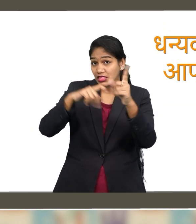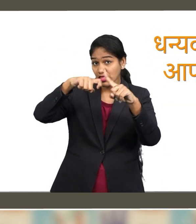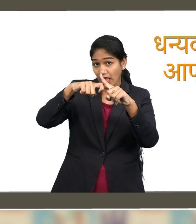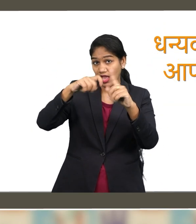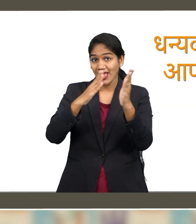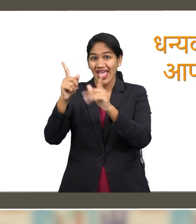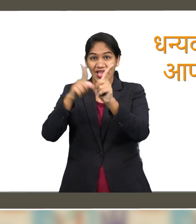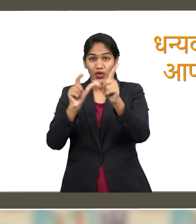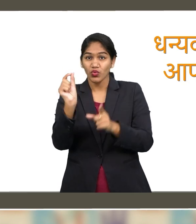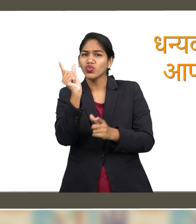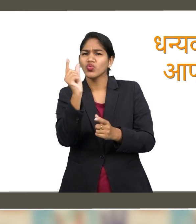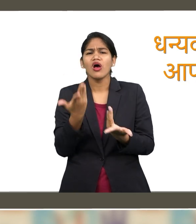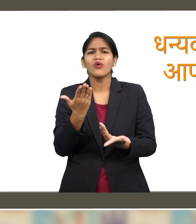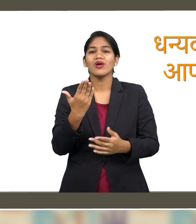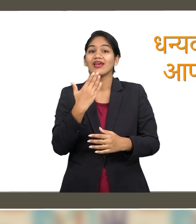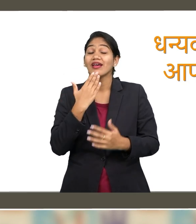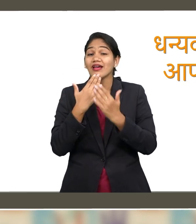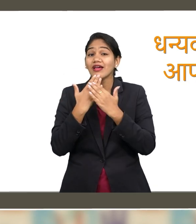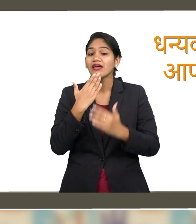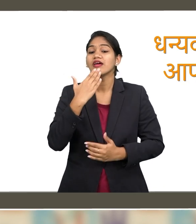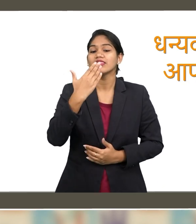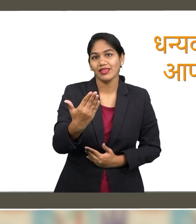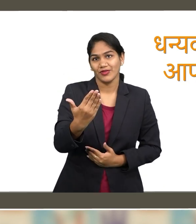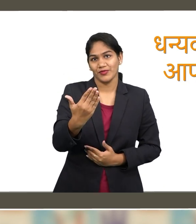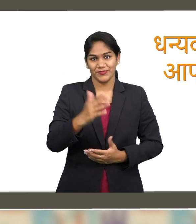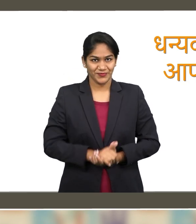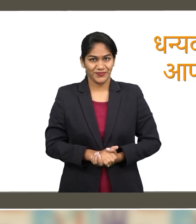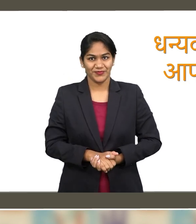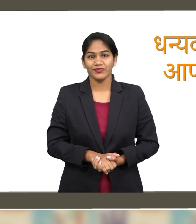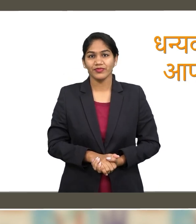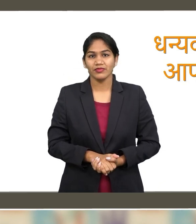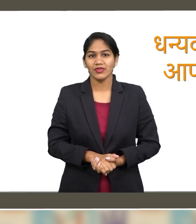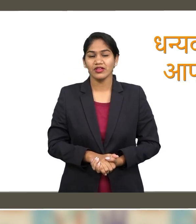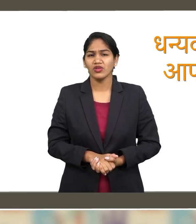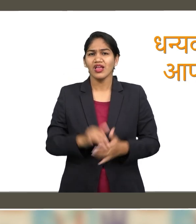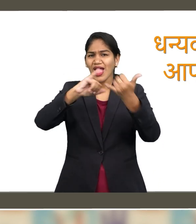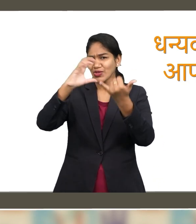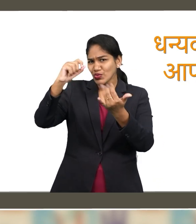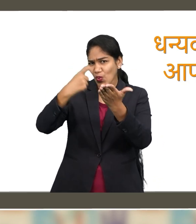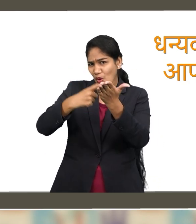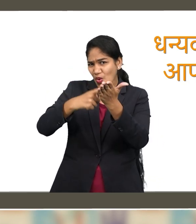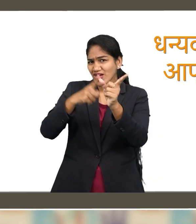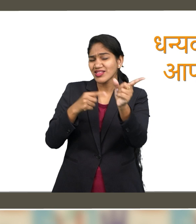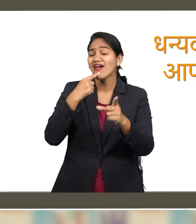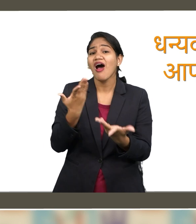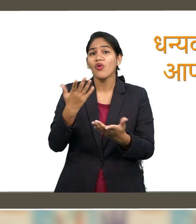धन्यवाद म्हणण्यासाठी आपण आपल्या बोटांनी हनुवटीला स्पर्श करतो आणि हात पुढे करतो.